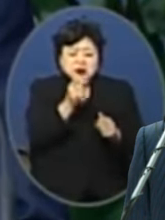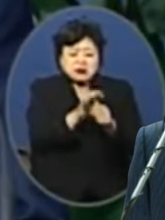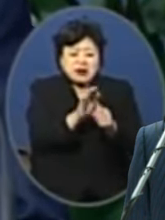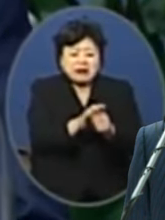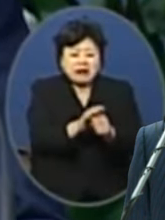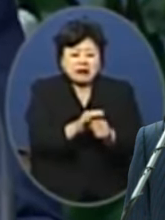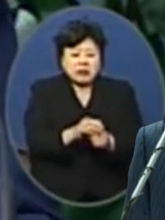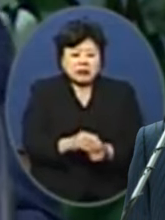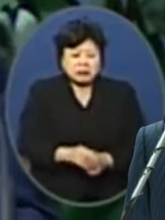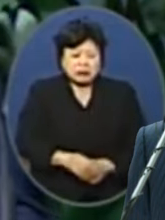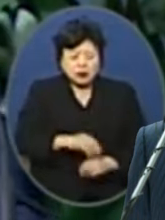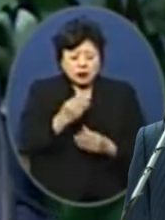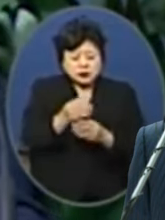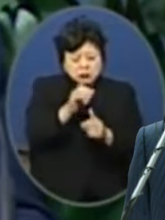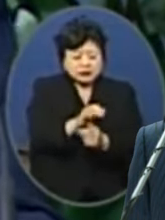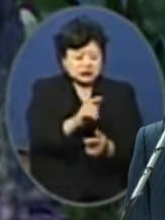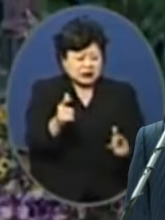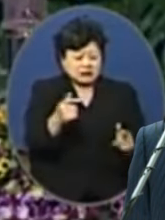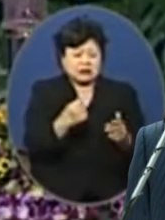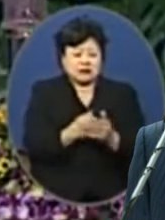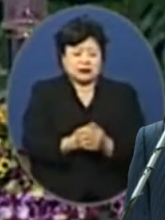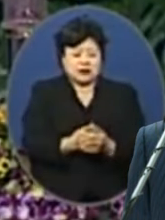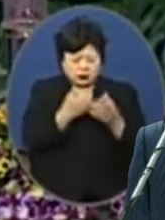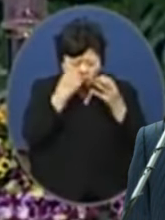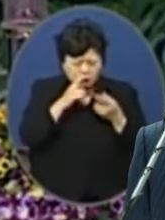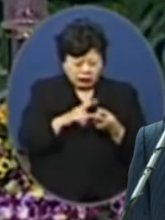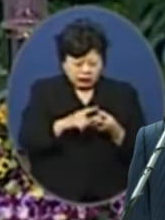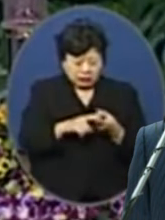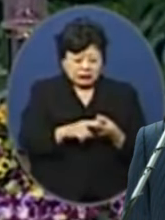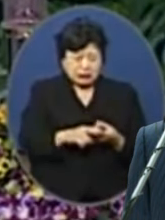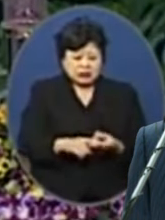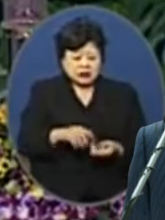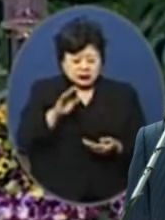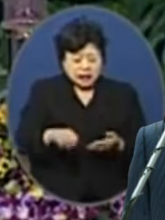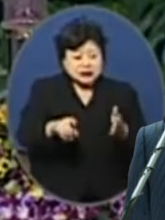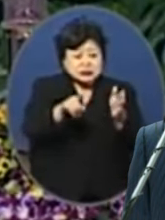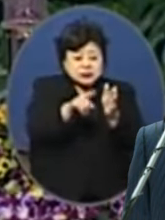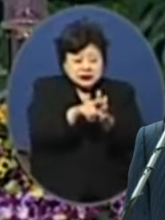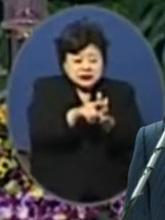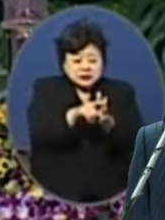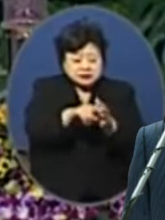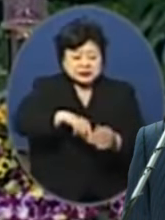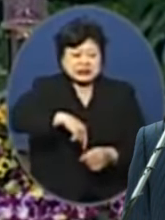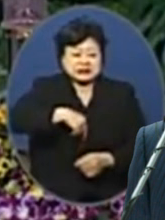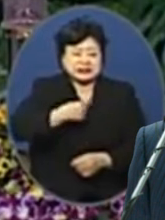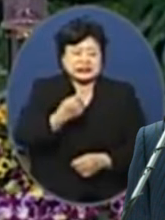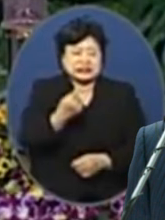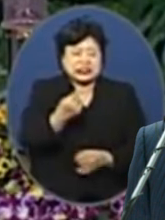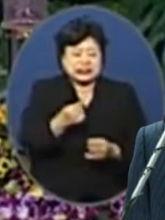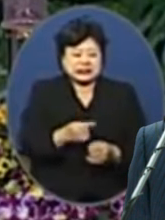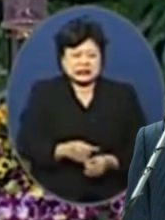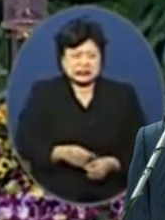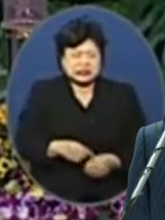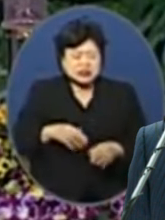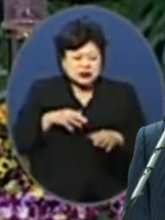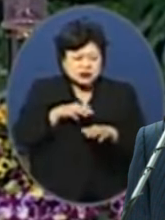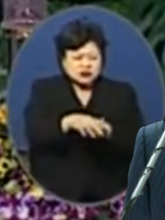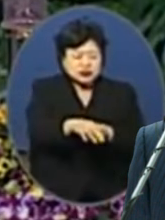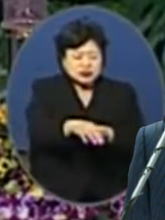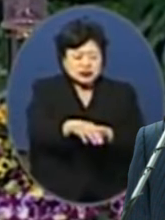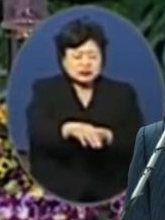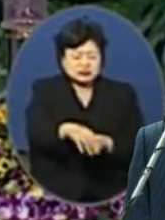따라가지 않습니다 고난에 대치하는 낮은 신앙의 단계는 자기 인본주의가 꽉